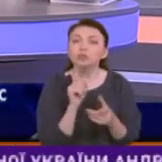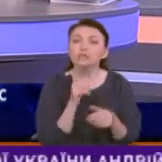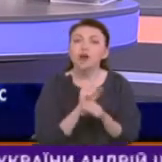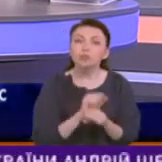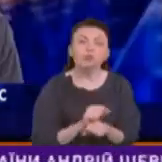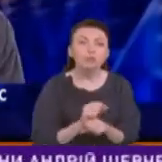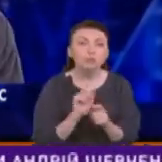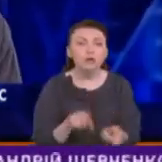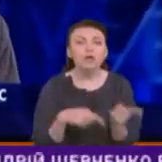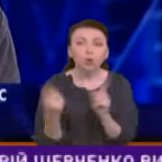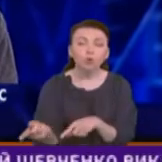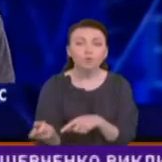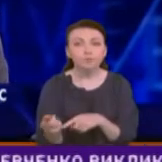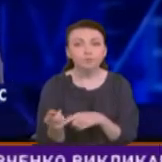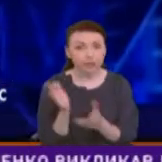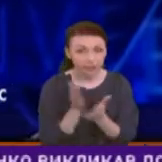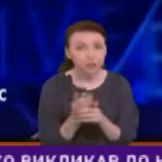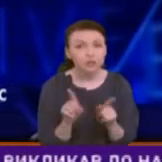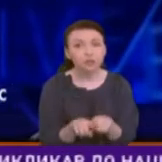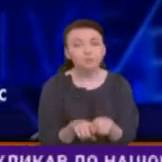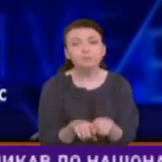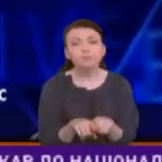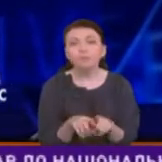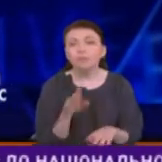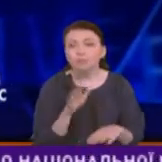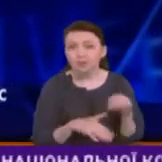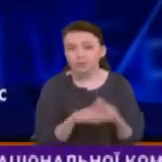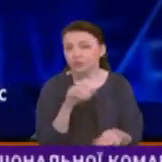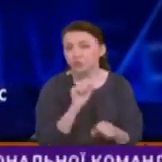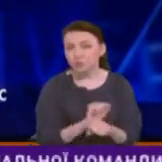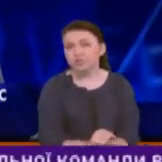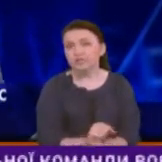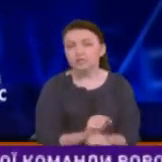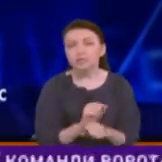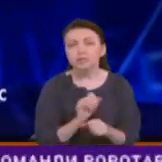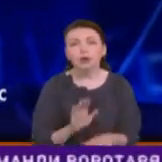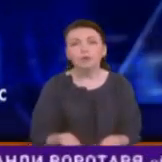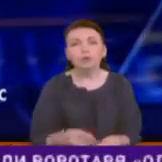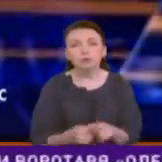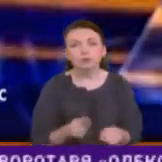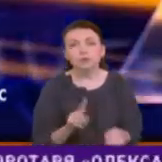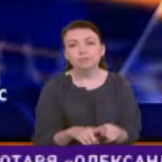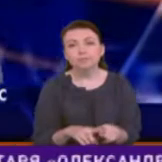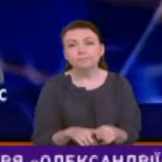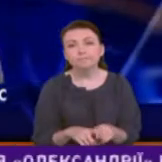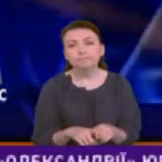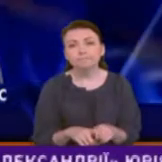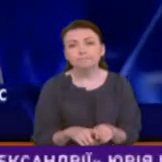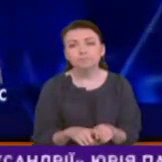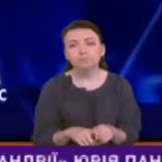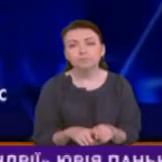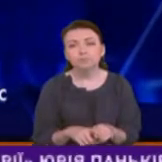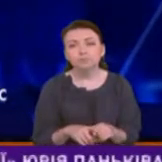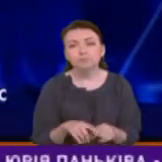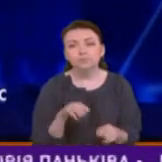загальмувалися переходи. Є таке? Ну, з московського практично зупинилися. Зупинилися. Yeah. Потім оцей, значить,